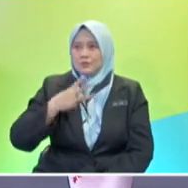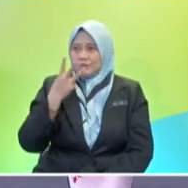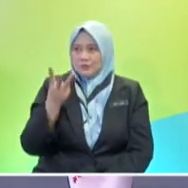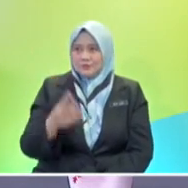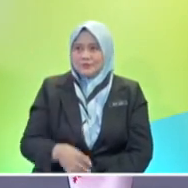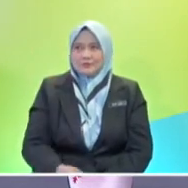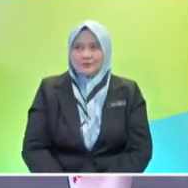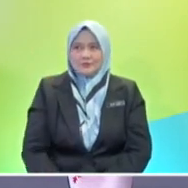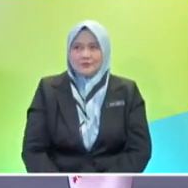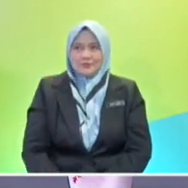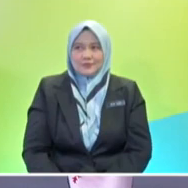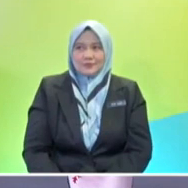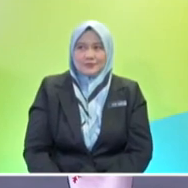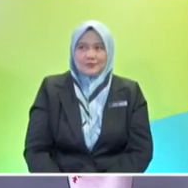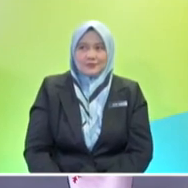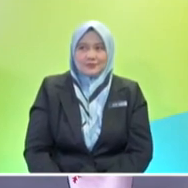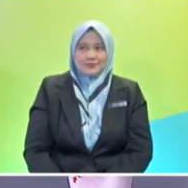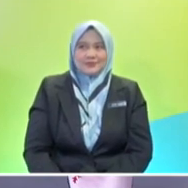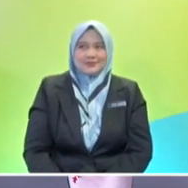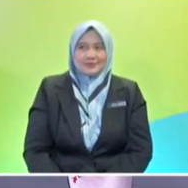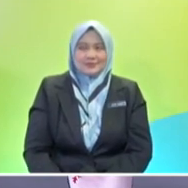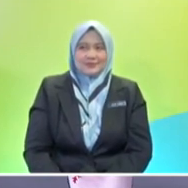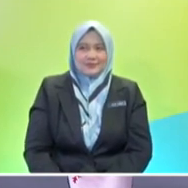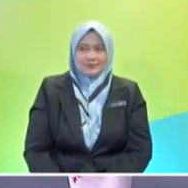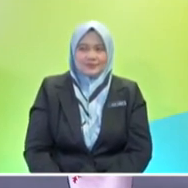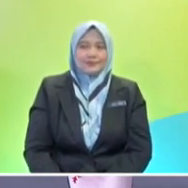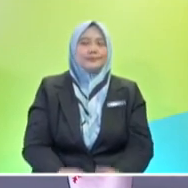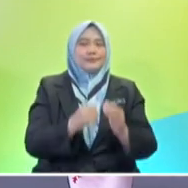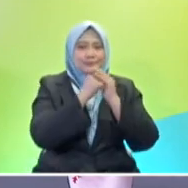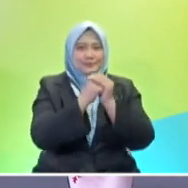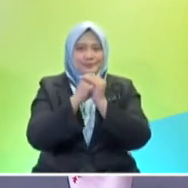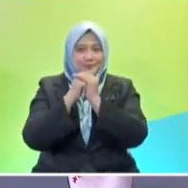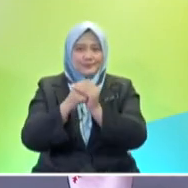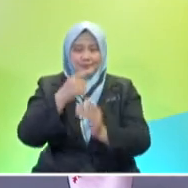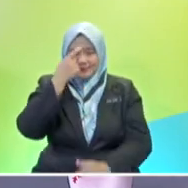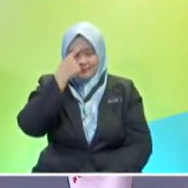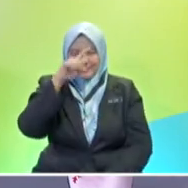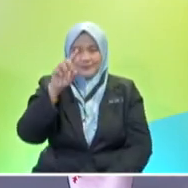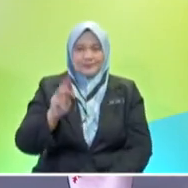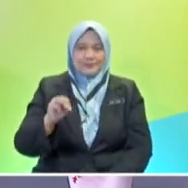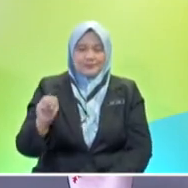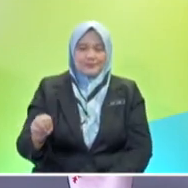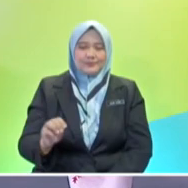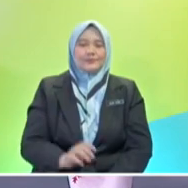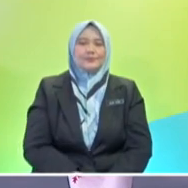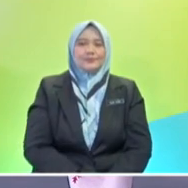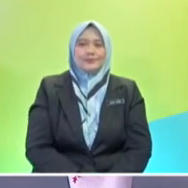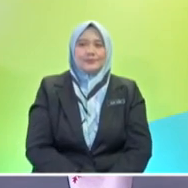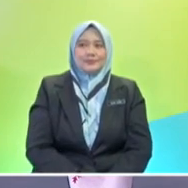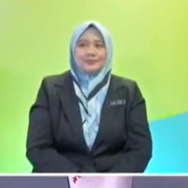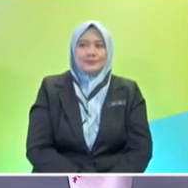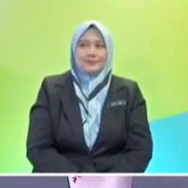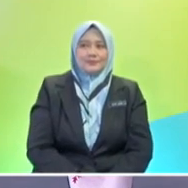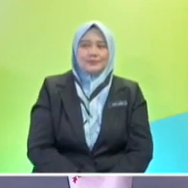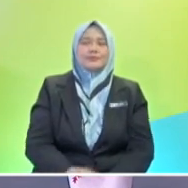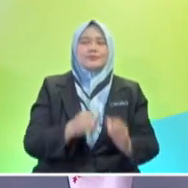Wah, wah, wah, wah, wah, wah, wah, wah, wah. Tahniah untuk murid. Apa-apa pun, tahniah juga kepada